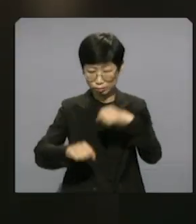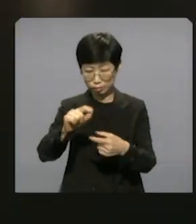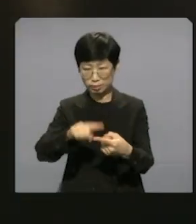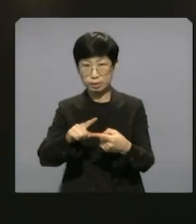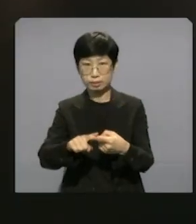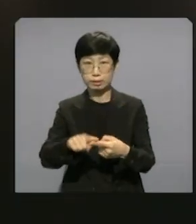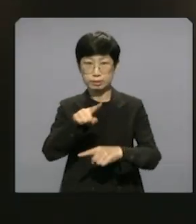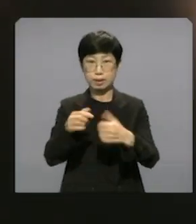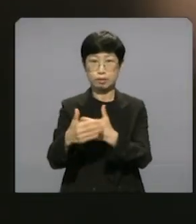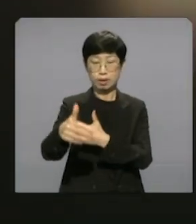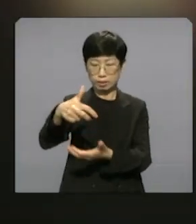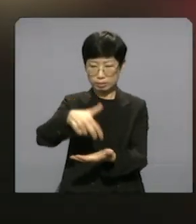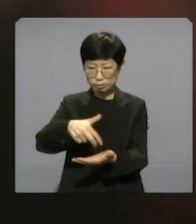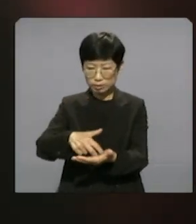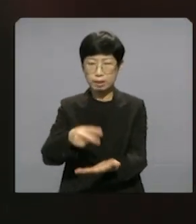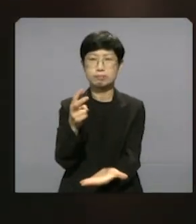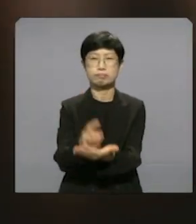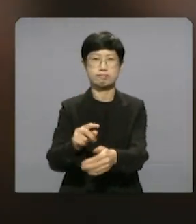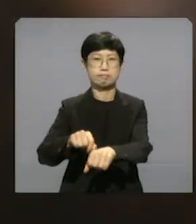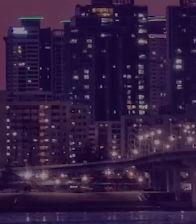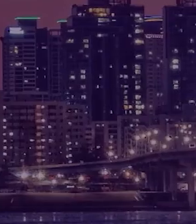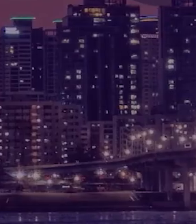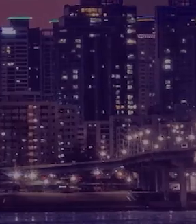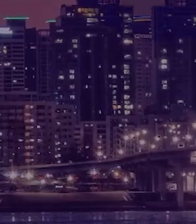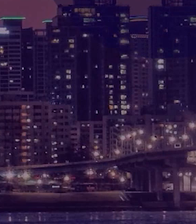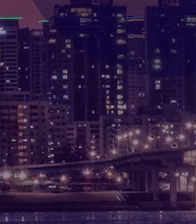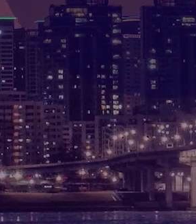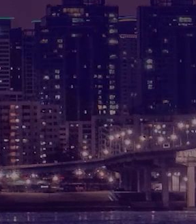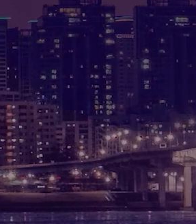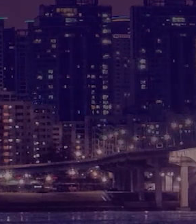대회측은 법적 대응을 예고했습니다